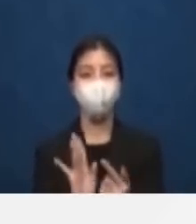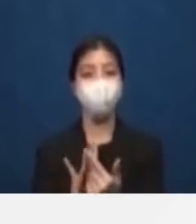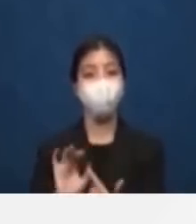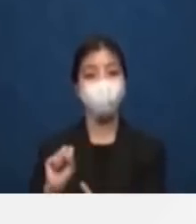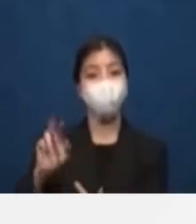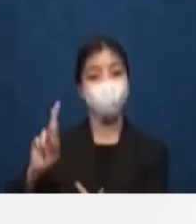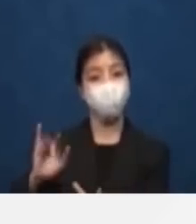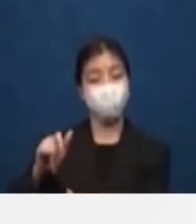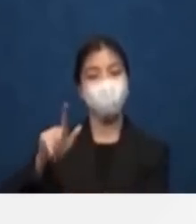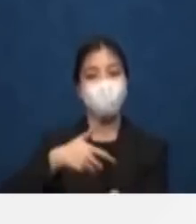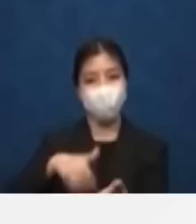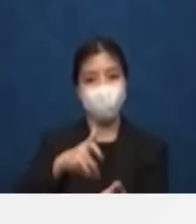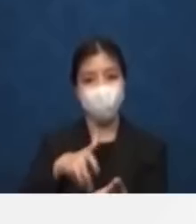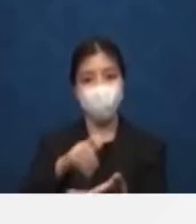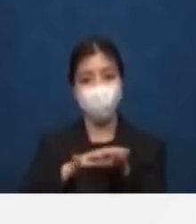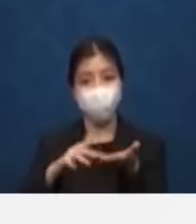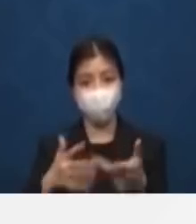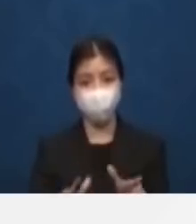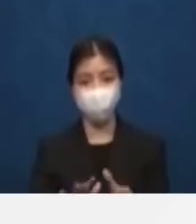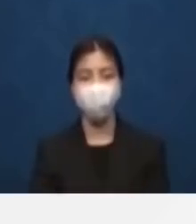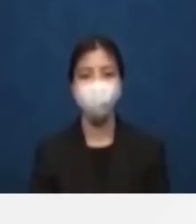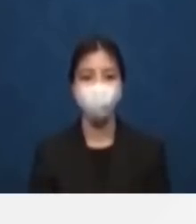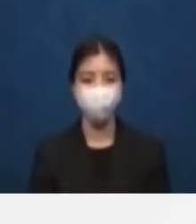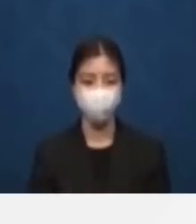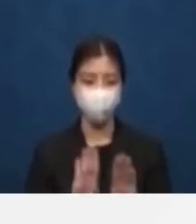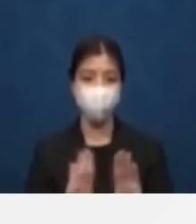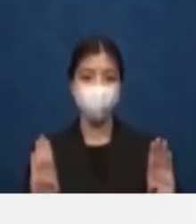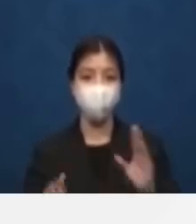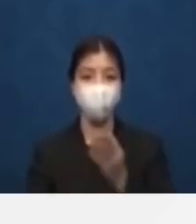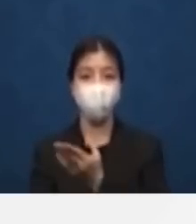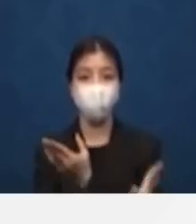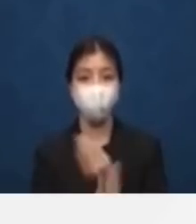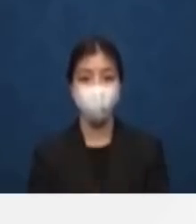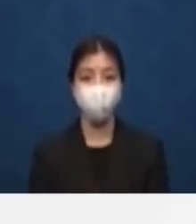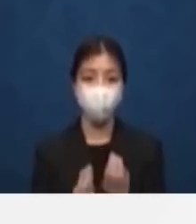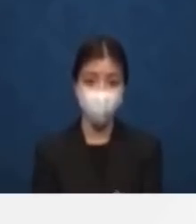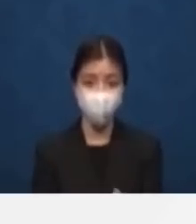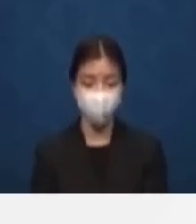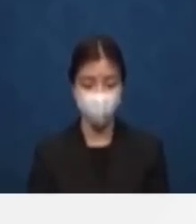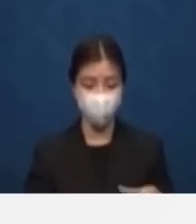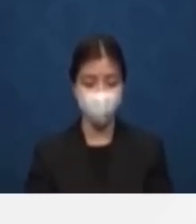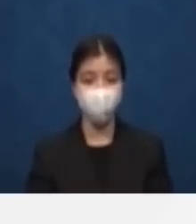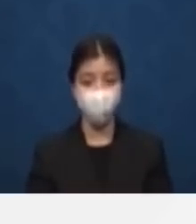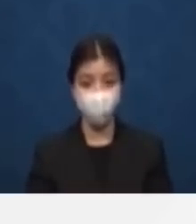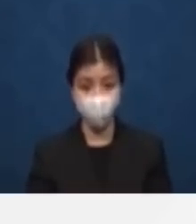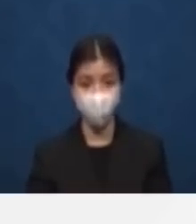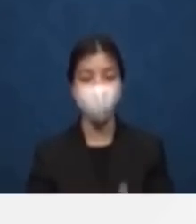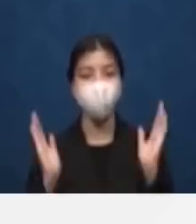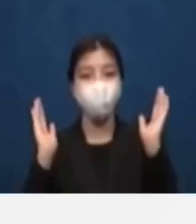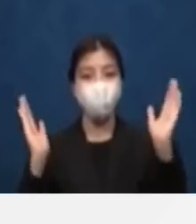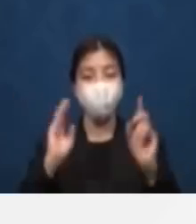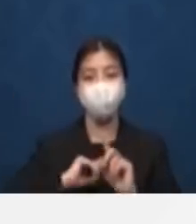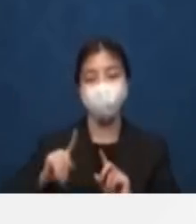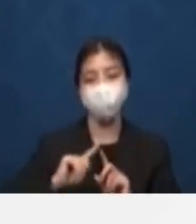นมงคลกับชีวิตเลยนะจะพิธาหรือว่านิพพิธาก็คราวนี้แหละ ตกลงแล้วอาจารย์วันชัยเนี่ยหรือส